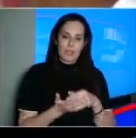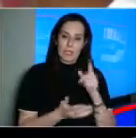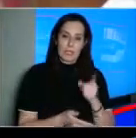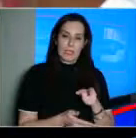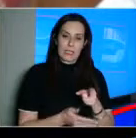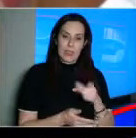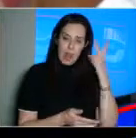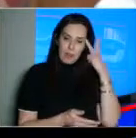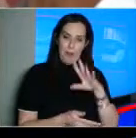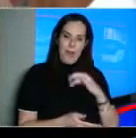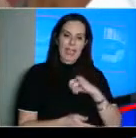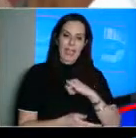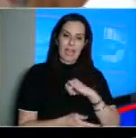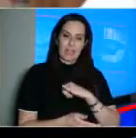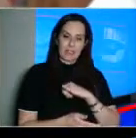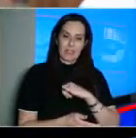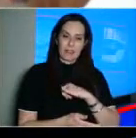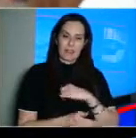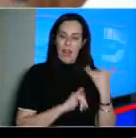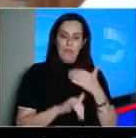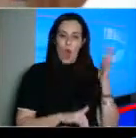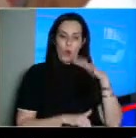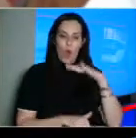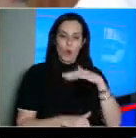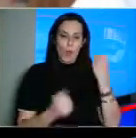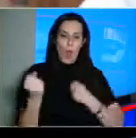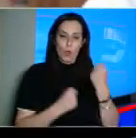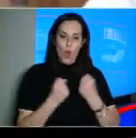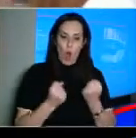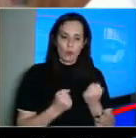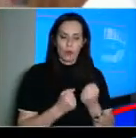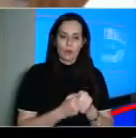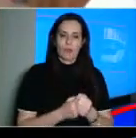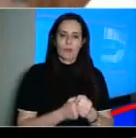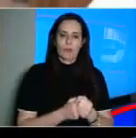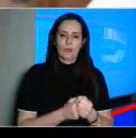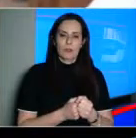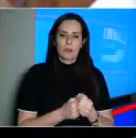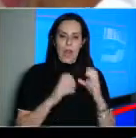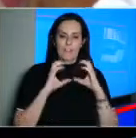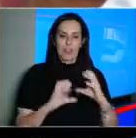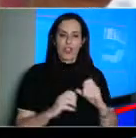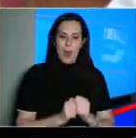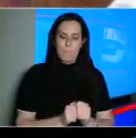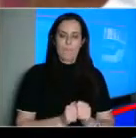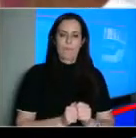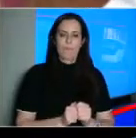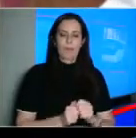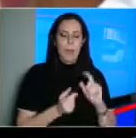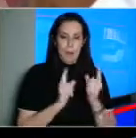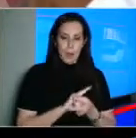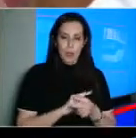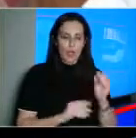וצריך להבין מה האינטרס להכניס עוד ועוד רכבים לכבישי ישראל,